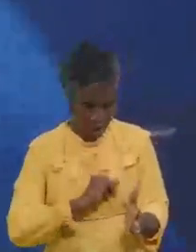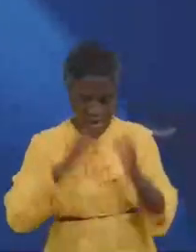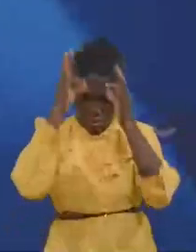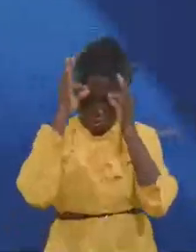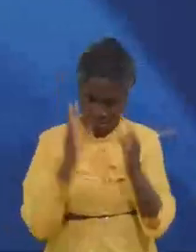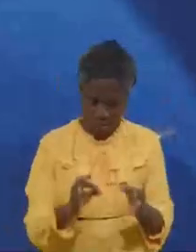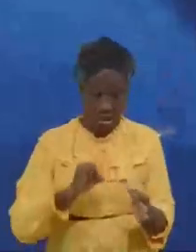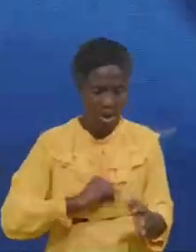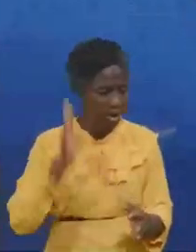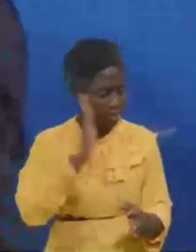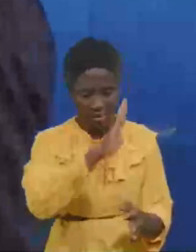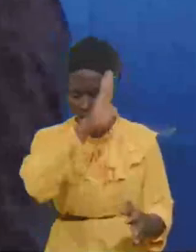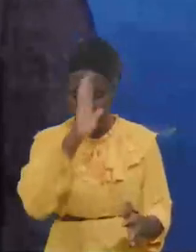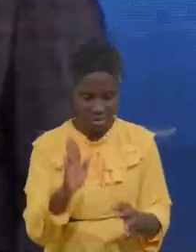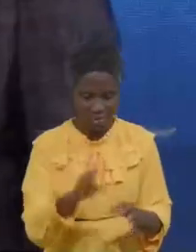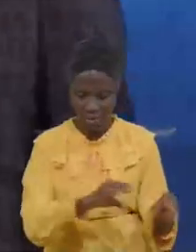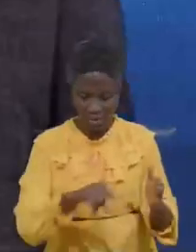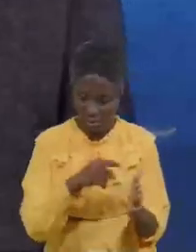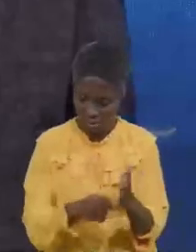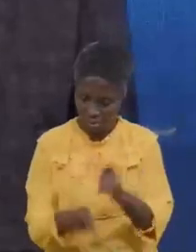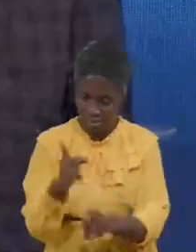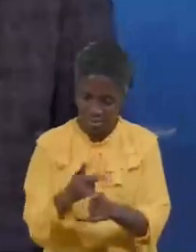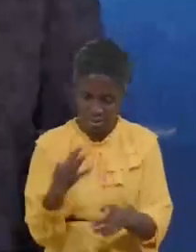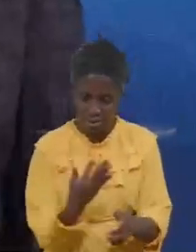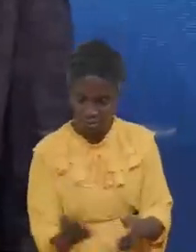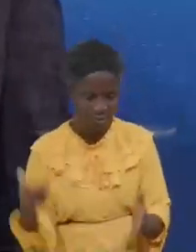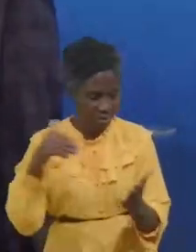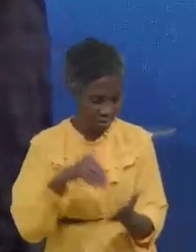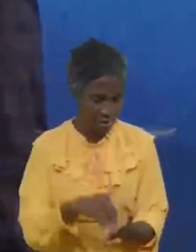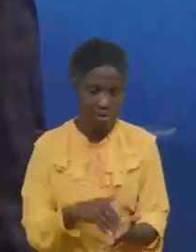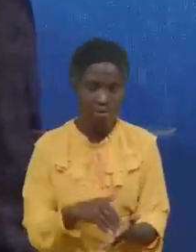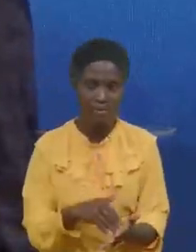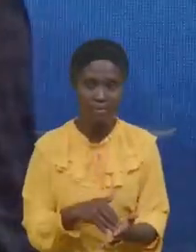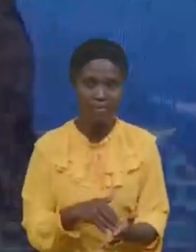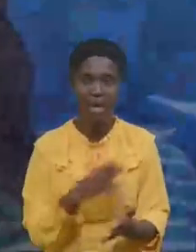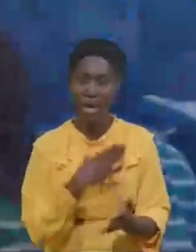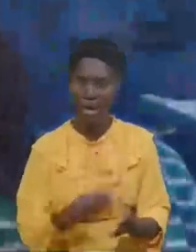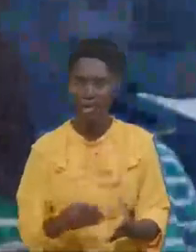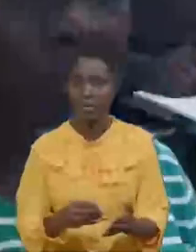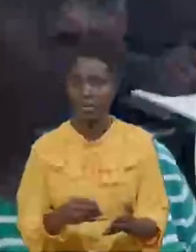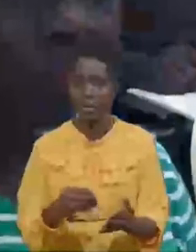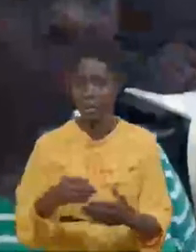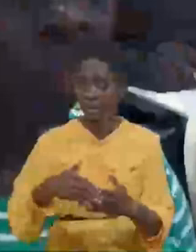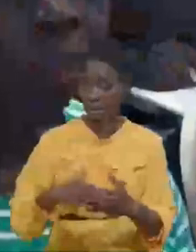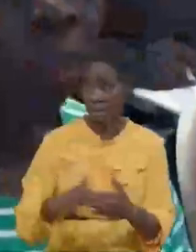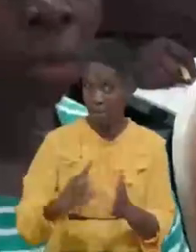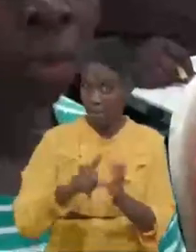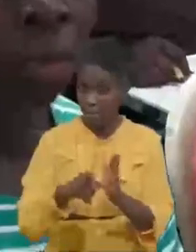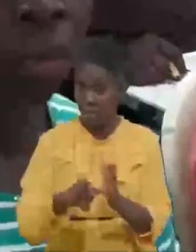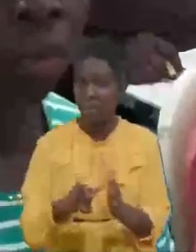de ne jamais faire ceci encore dans ma vie. Après peu de jours, tu vas